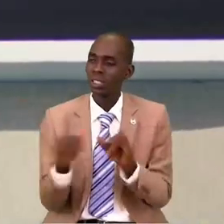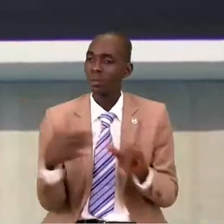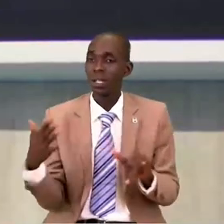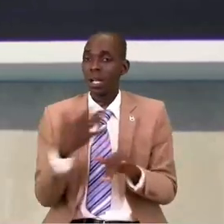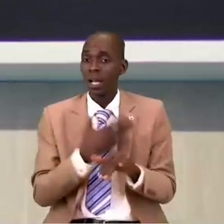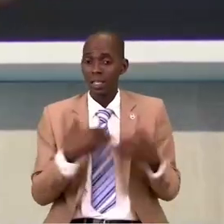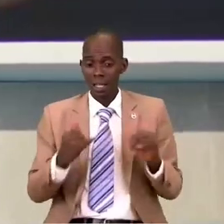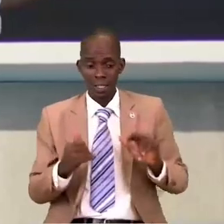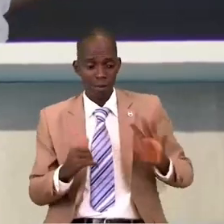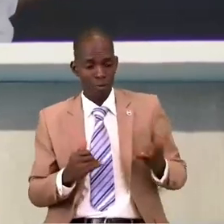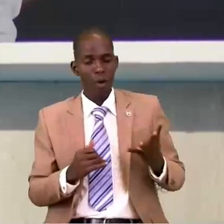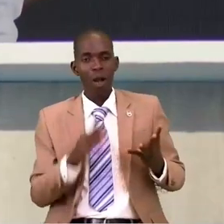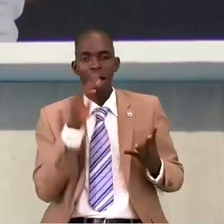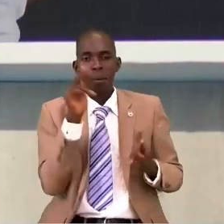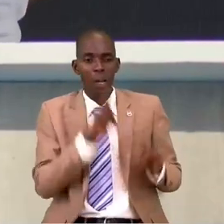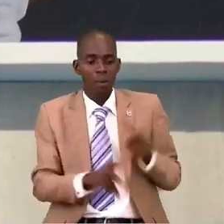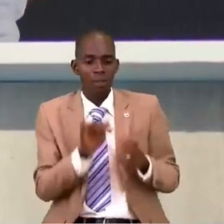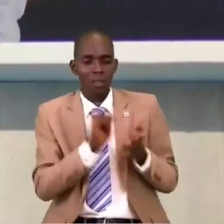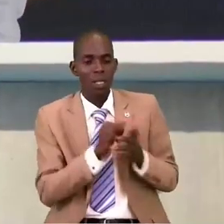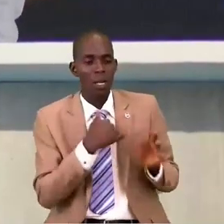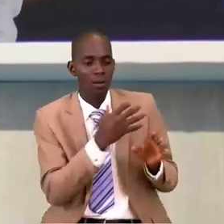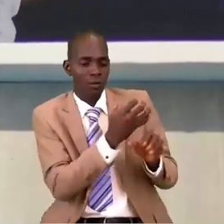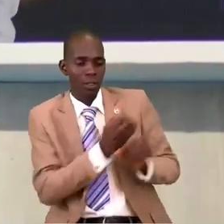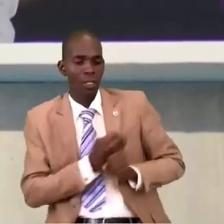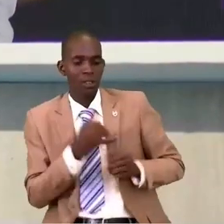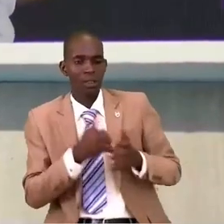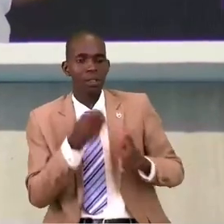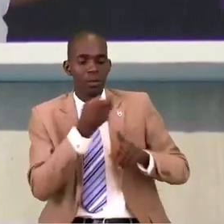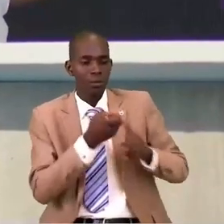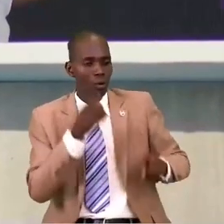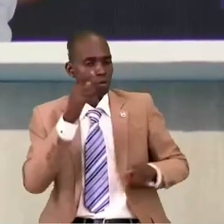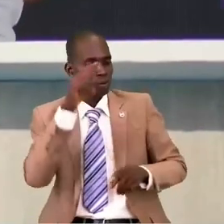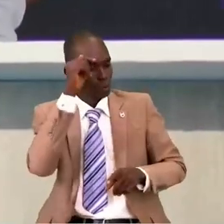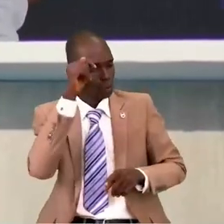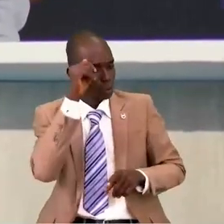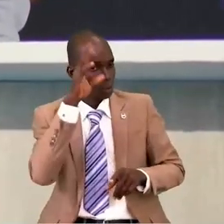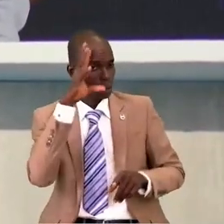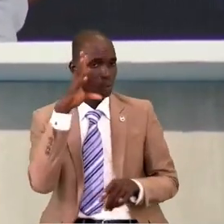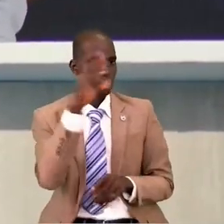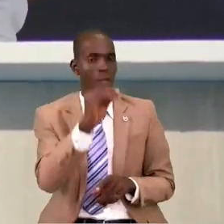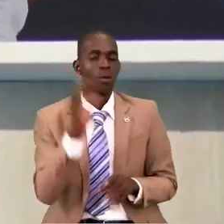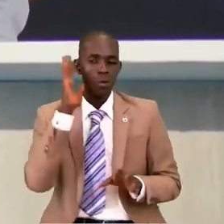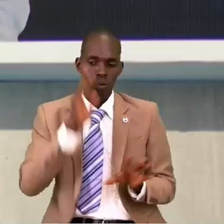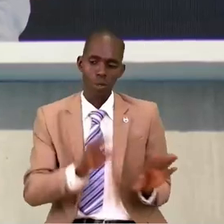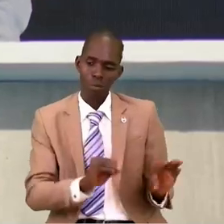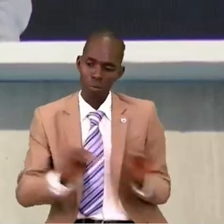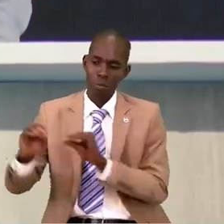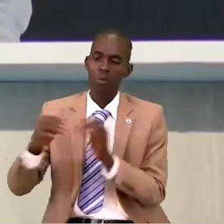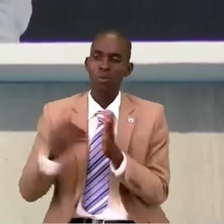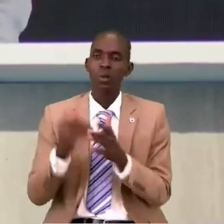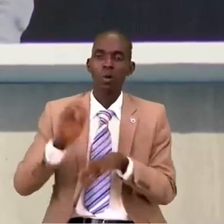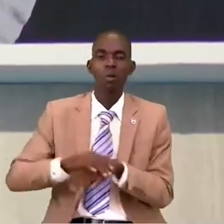en génération. Nous devons transmettre la parole de l'évangile, le salut, la sanctification, la